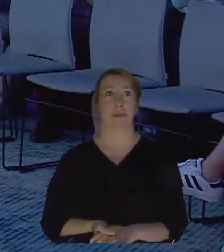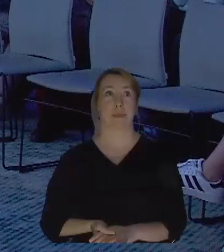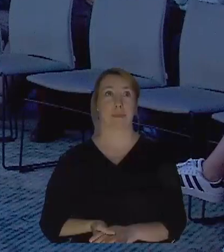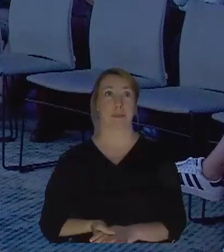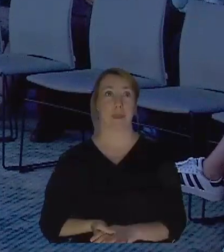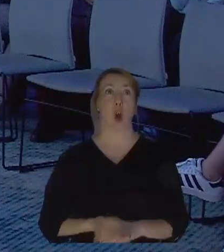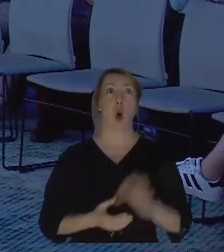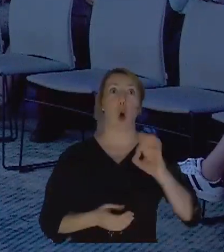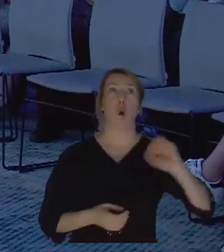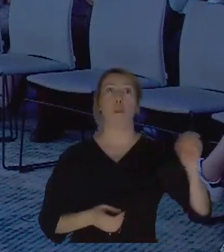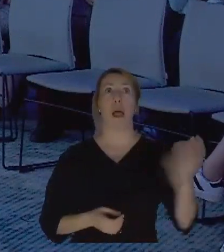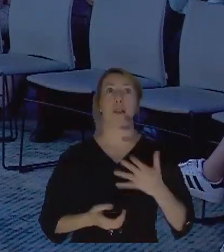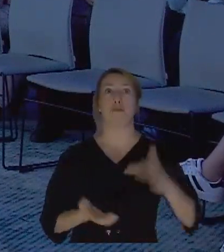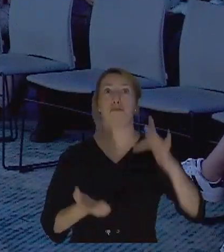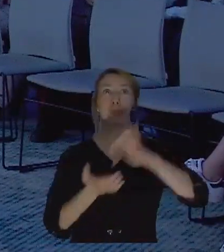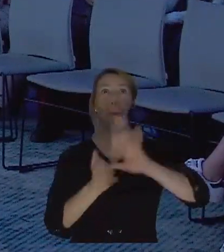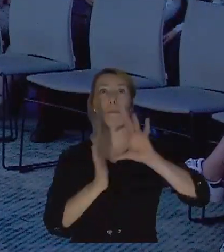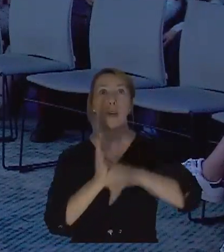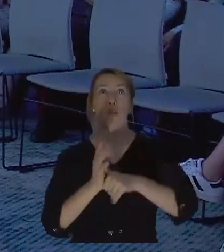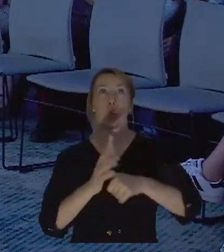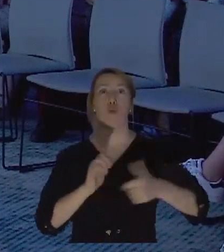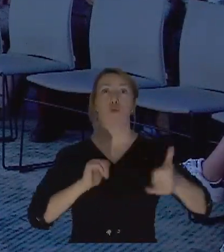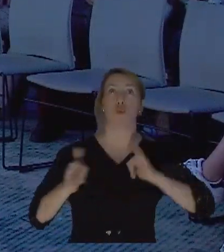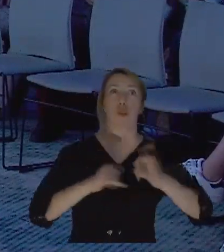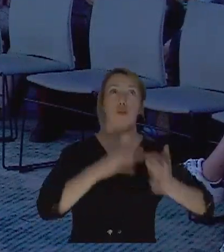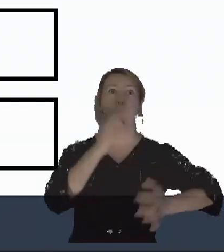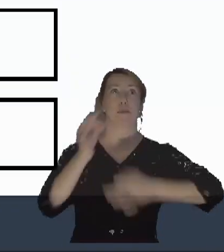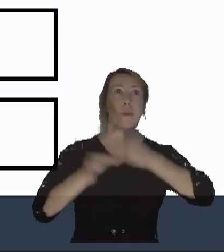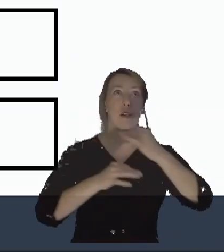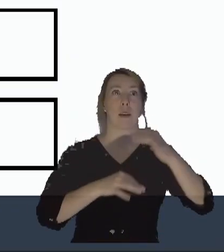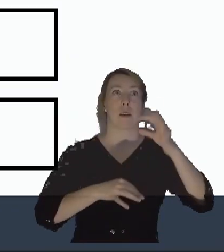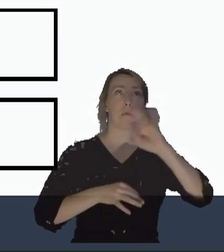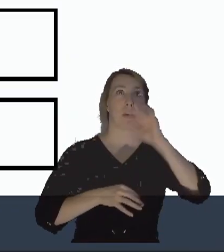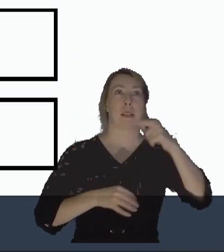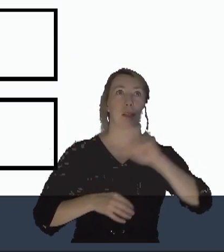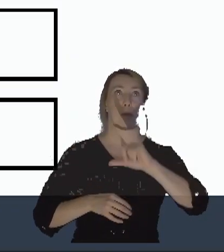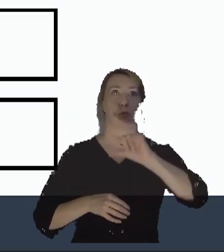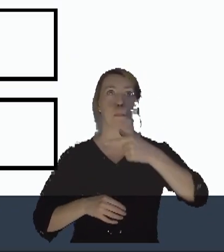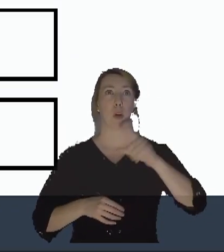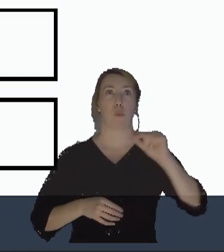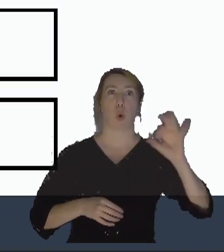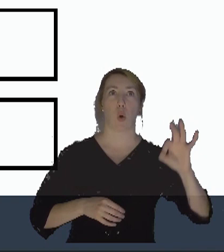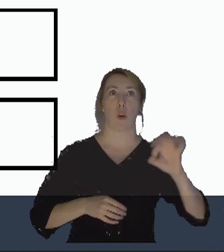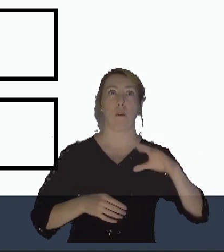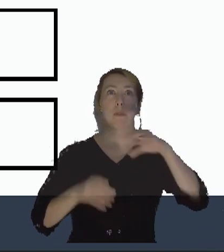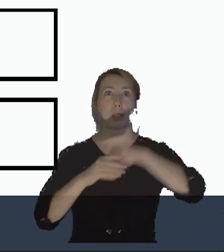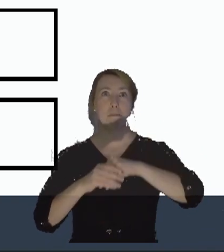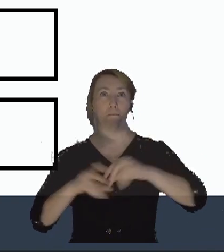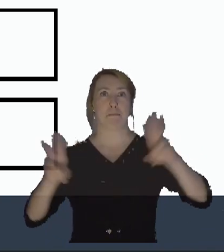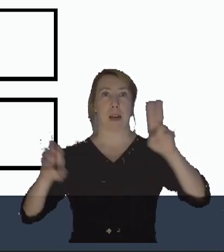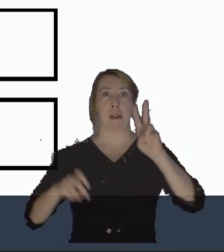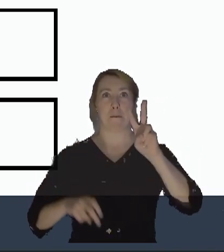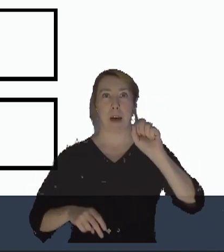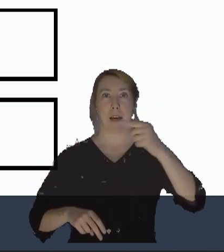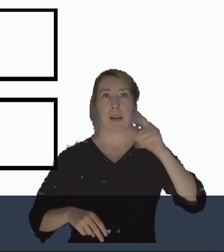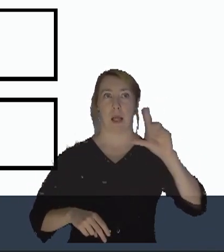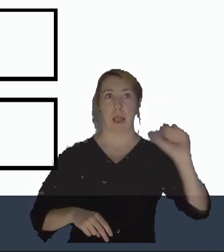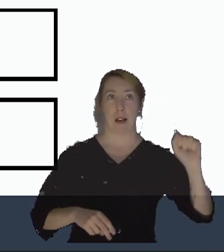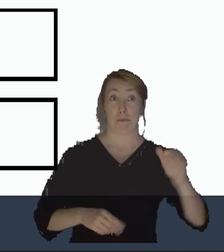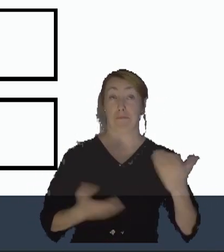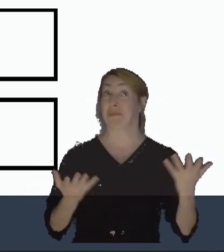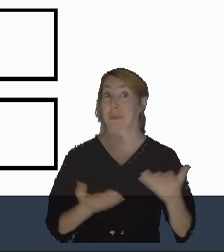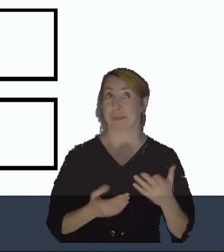O plaży w jakiej miejscowości turystycznej śpiewają Freeze i Przemek Pro w utworze Vanilla? Czy jest